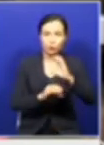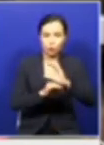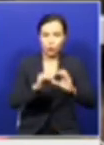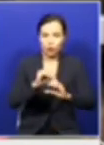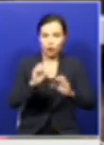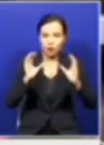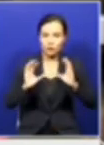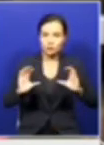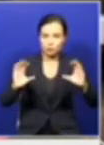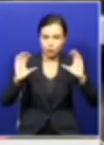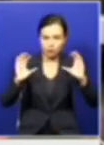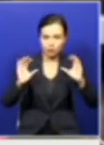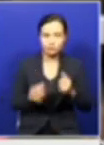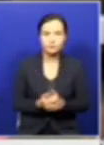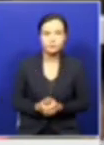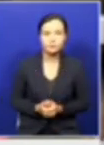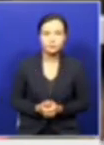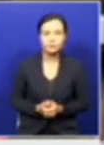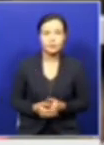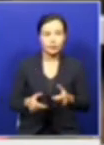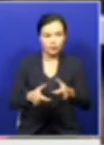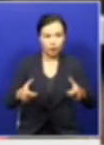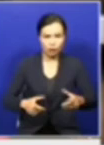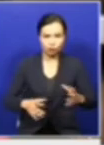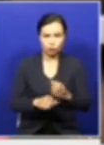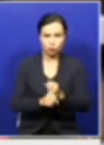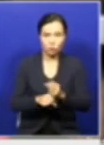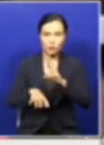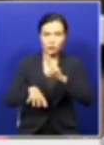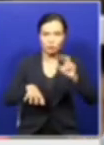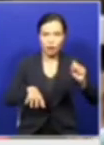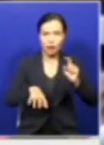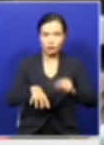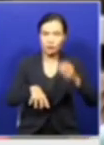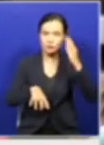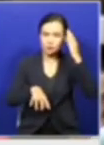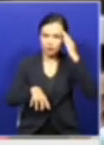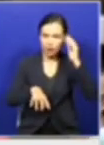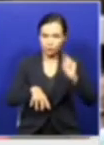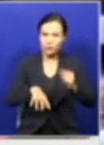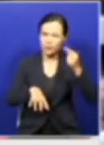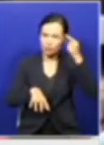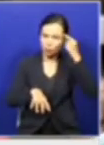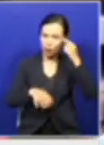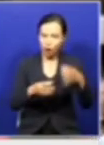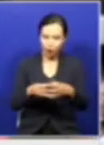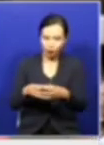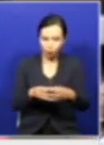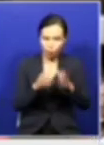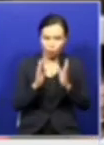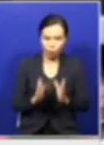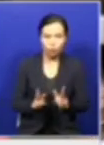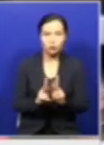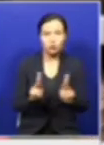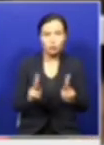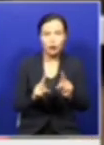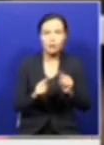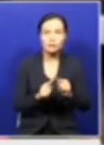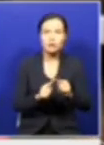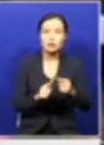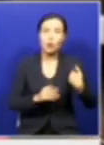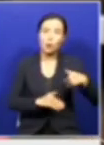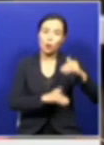บาลที่จะต้องรายงานให้สภาแห่งนี้ได้ทราบหน้าที่จะมีกระบวนการนอกเหนือจากการที่กำหนด